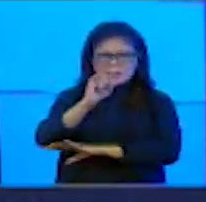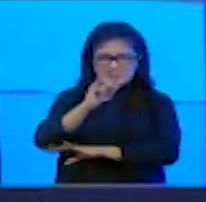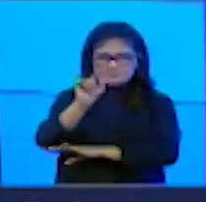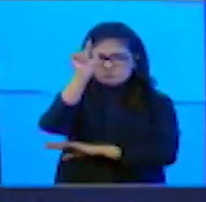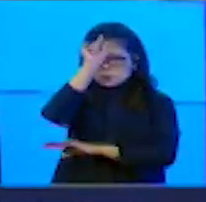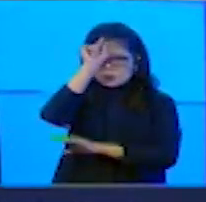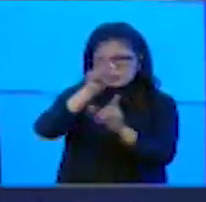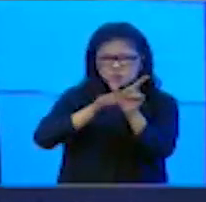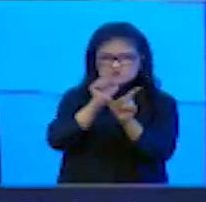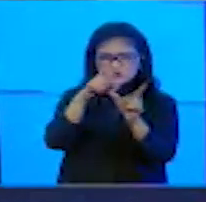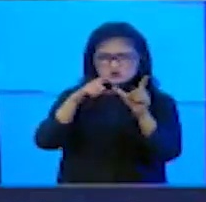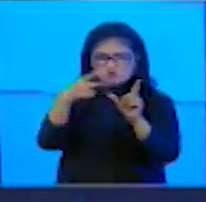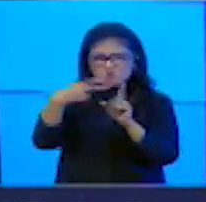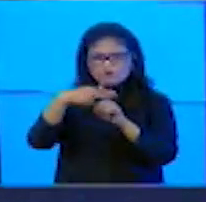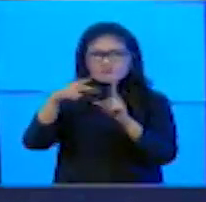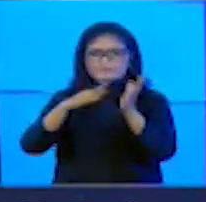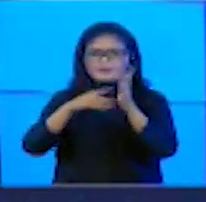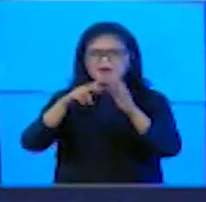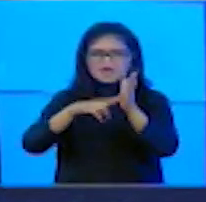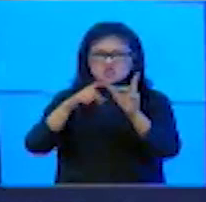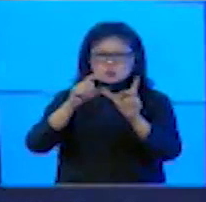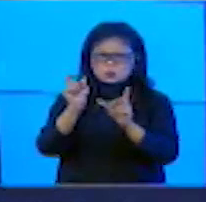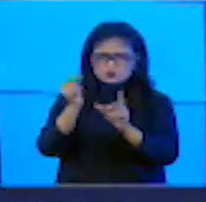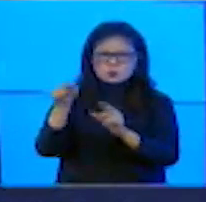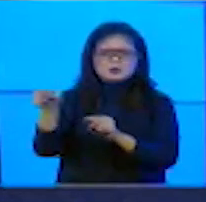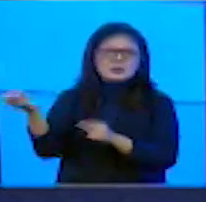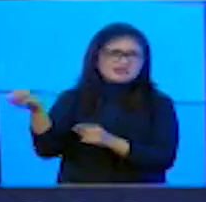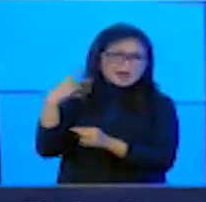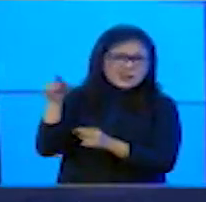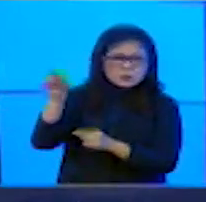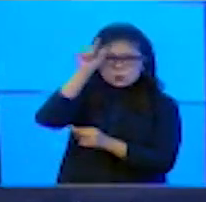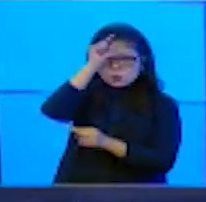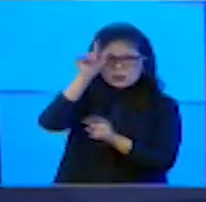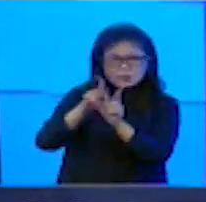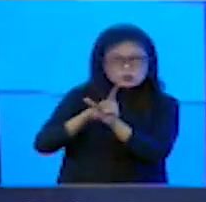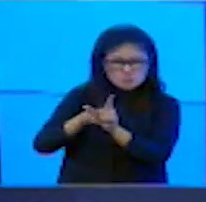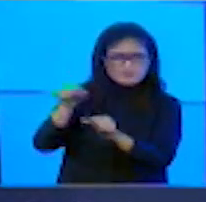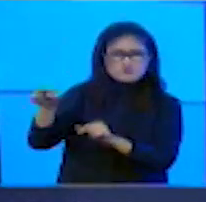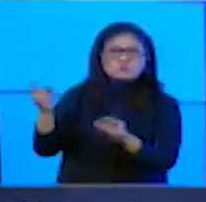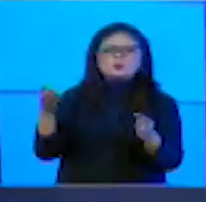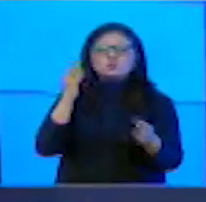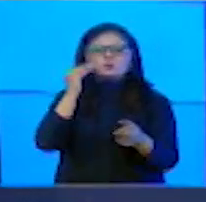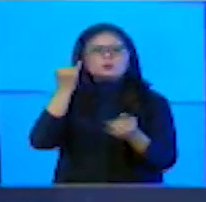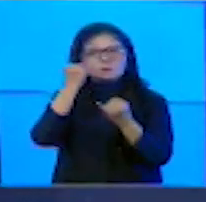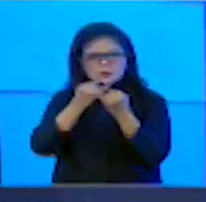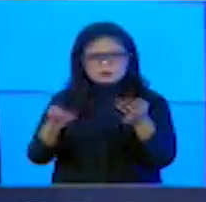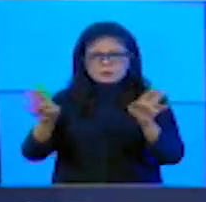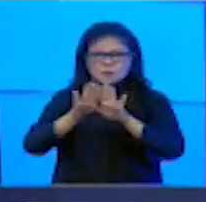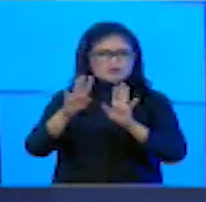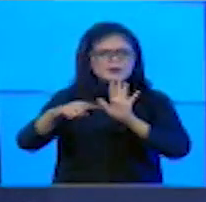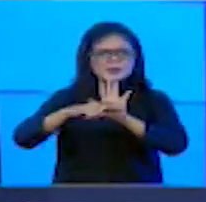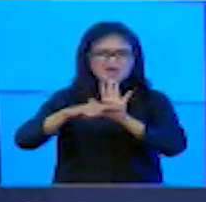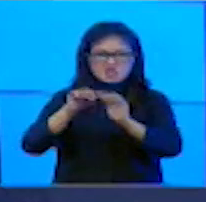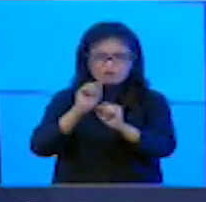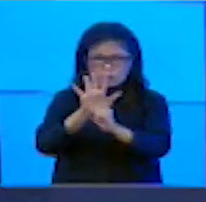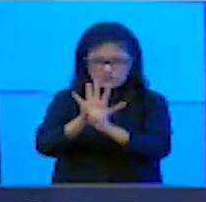Menurut keterangan Ustadz Yusuf Mansur, saat tutup usia Syekh Ali Jaber negatif COVID-19. Syekh Ali Jaber